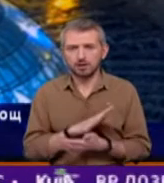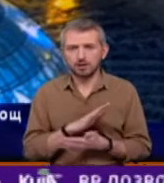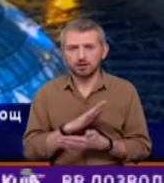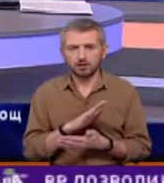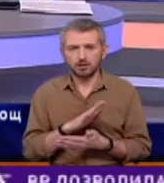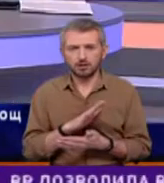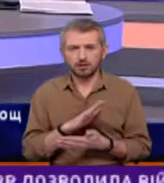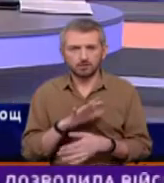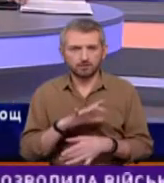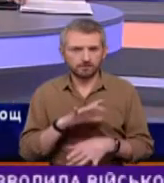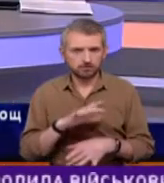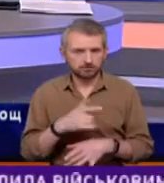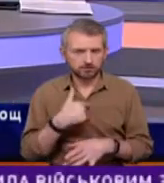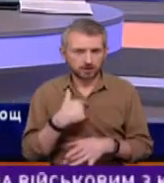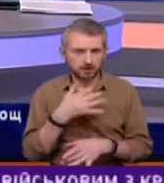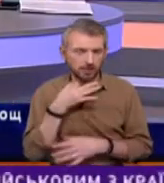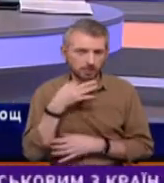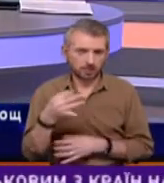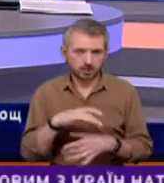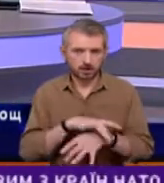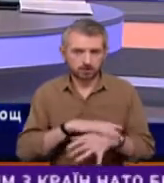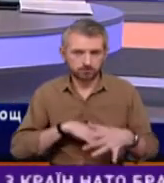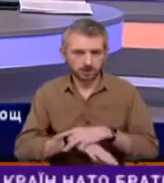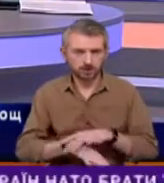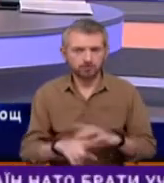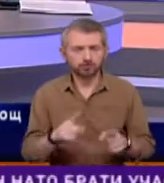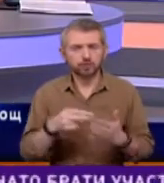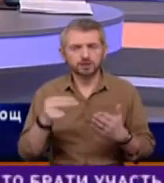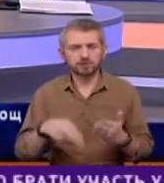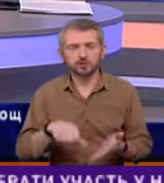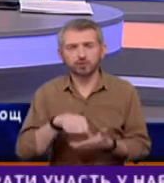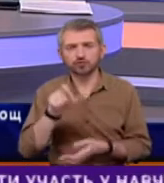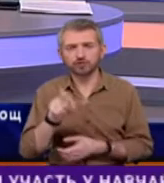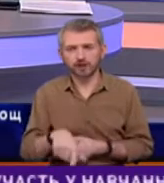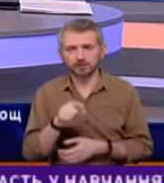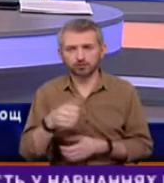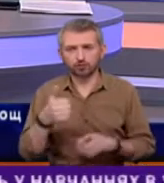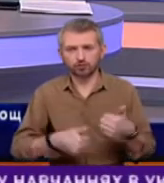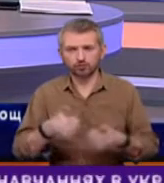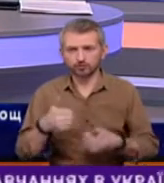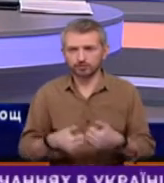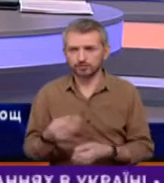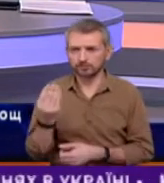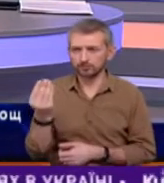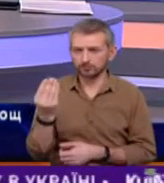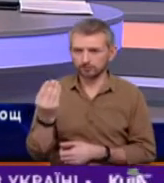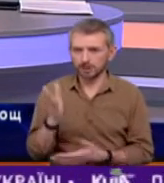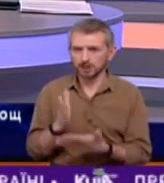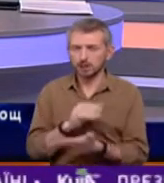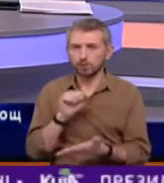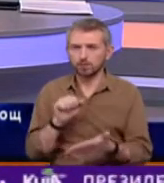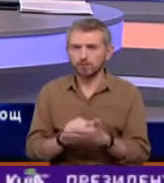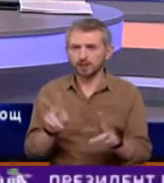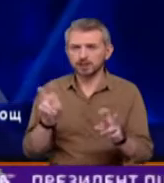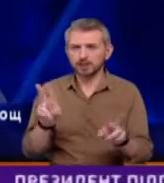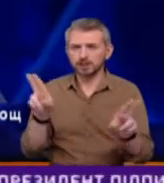не буду це все підписувати. Що це за умови? Про що йдеться? Що підписує учасник цього конкурсу? Є документ, який